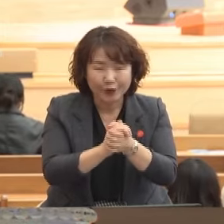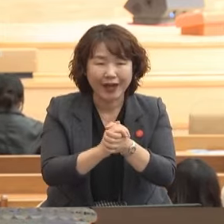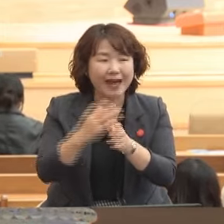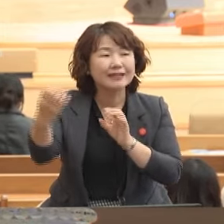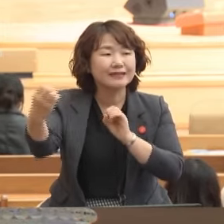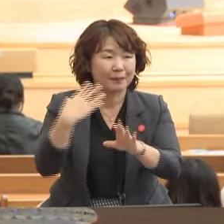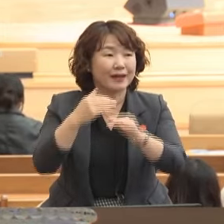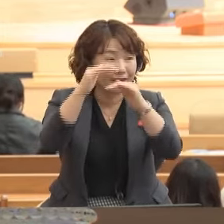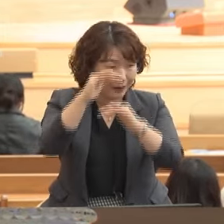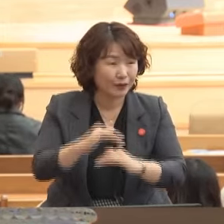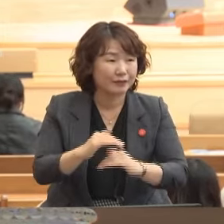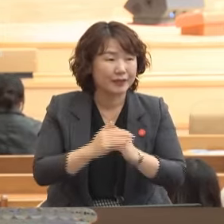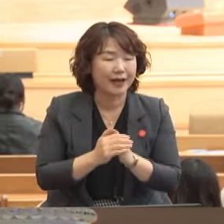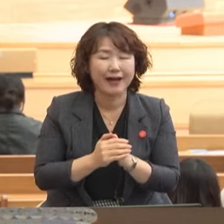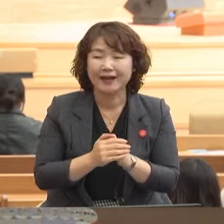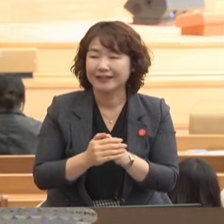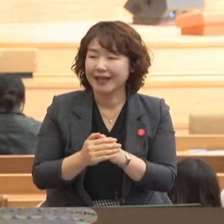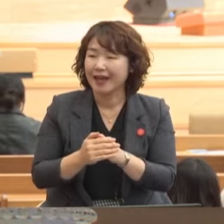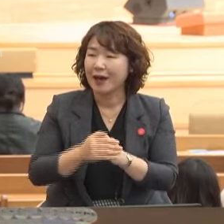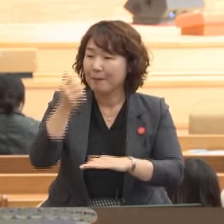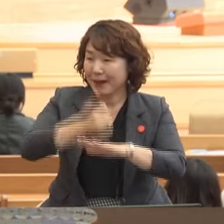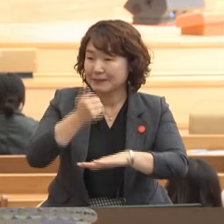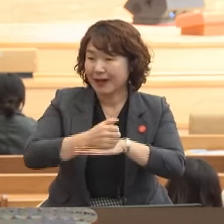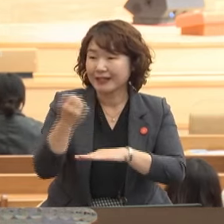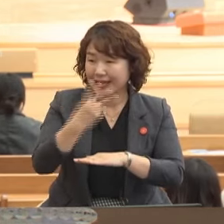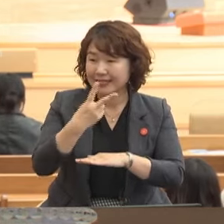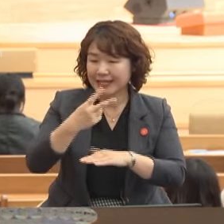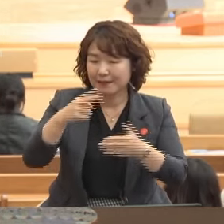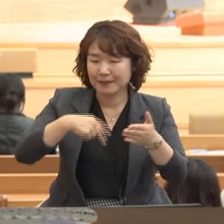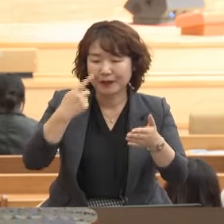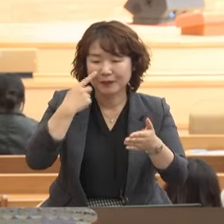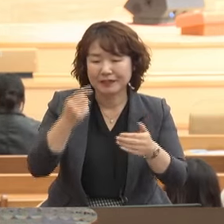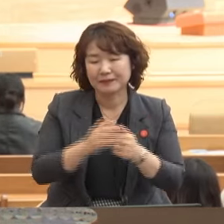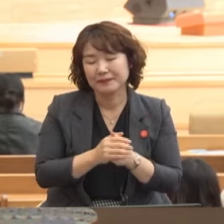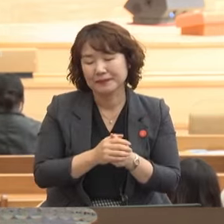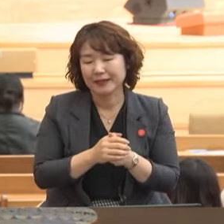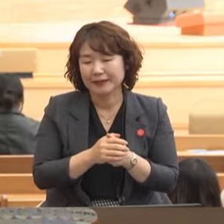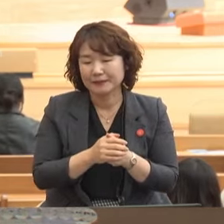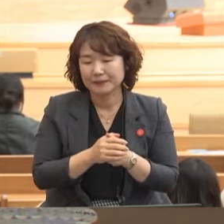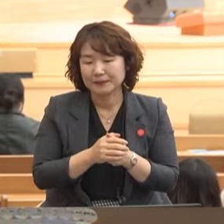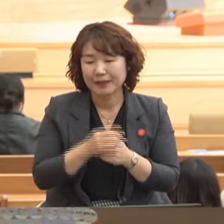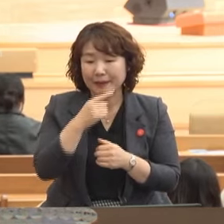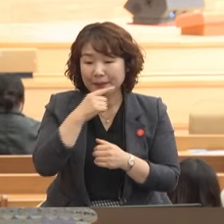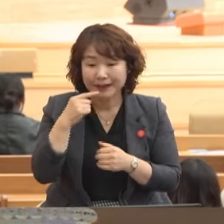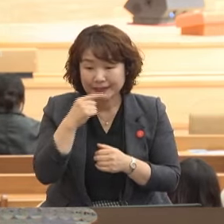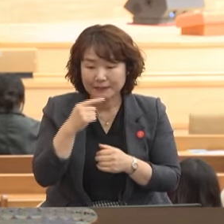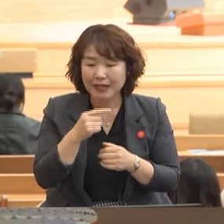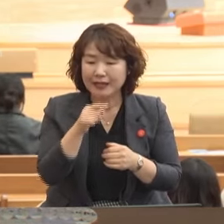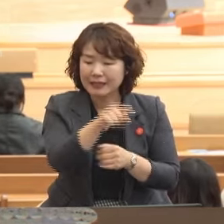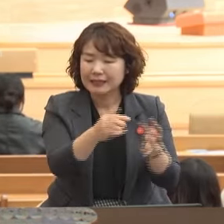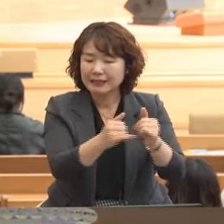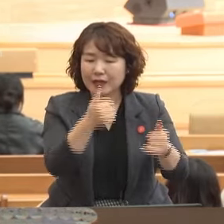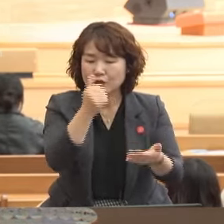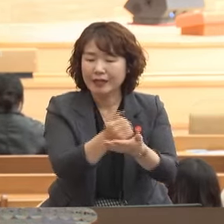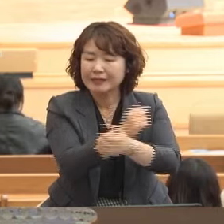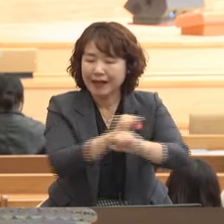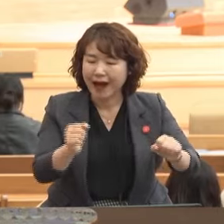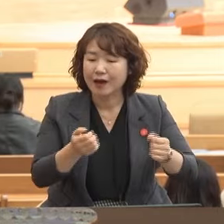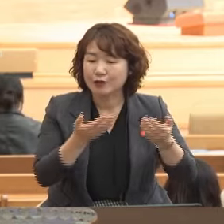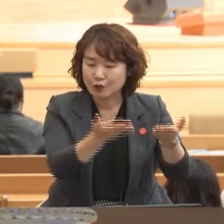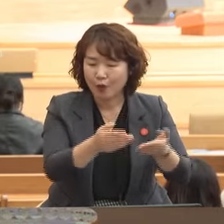내용이거든요. 근데 거두절미하고 말미를 다시 읽도록 해서 빨간 글씨, 그들의 죄를, 시작. 그들의 죄를